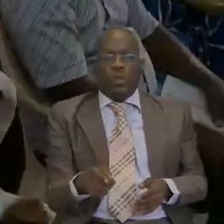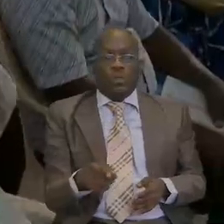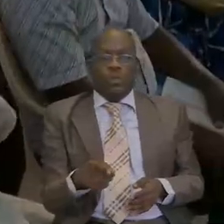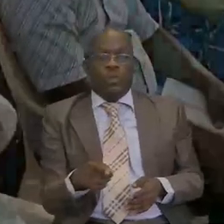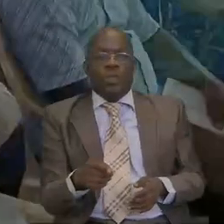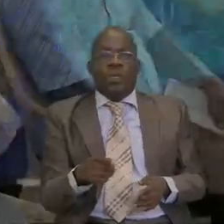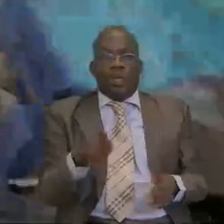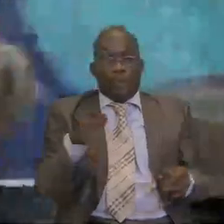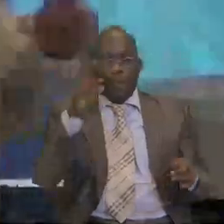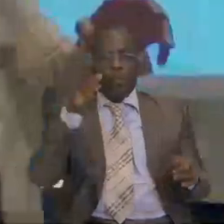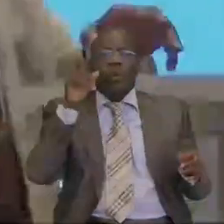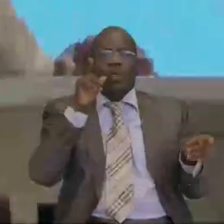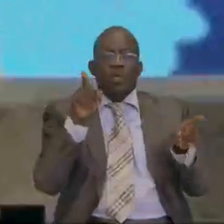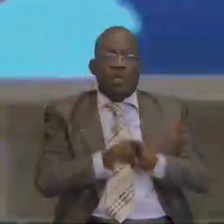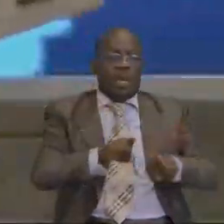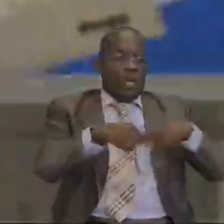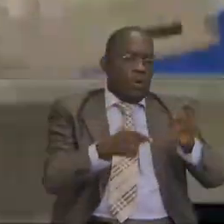frère va là-bas,